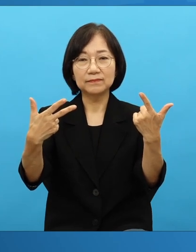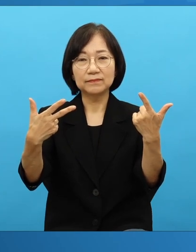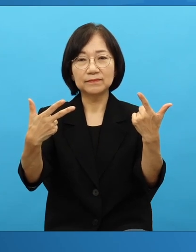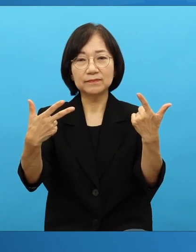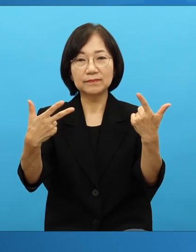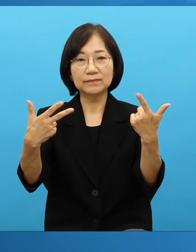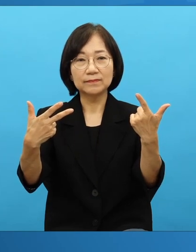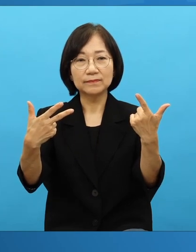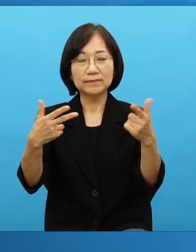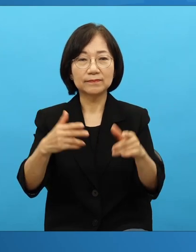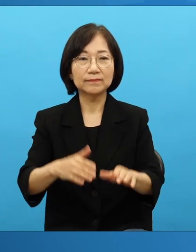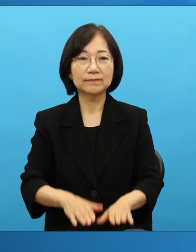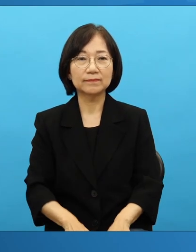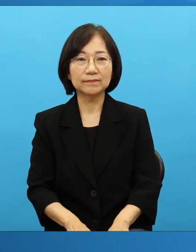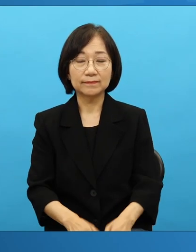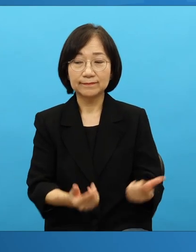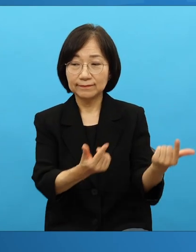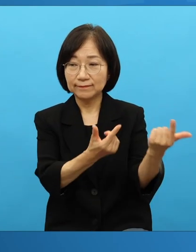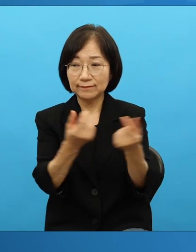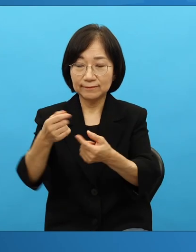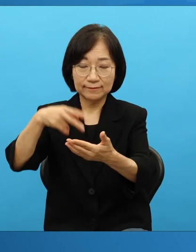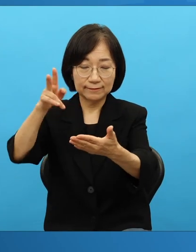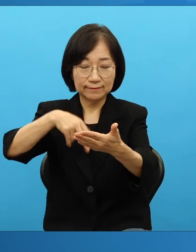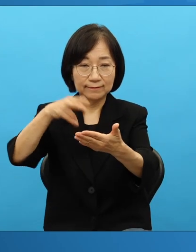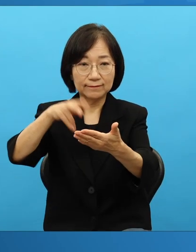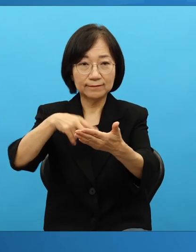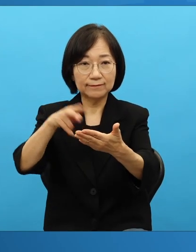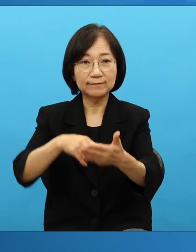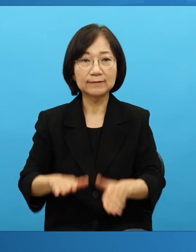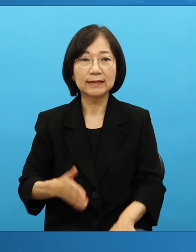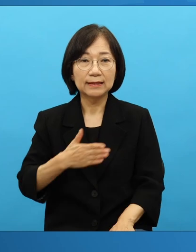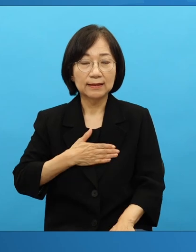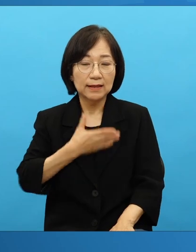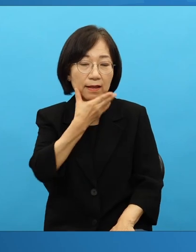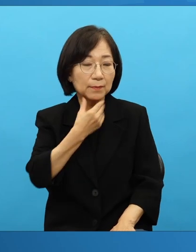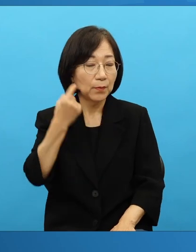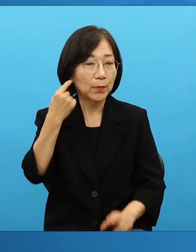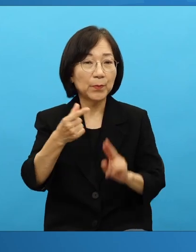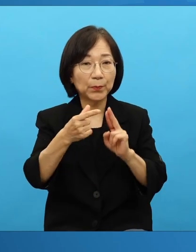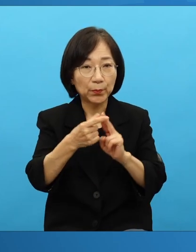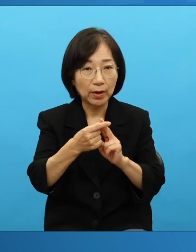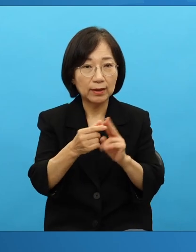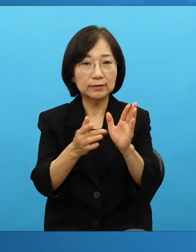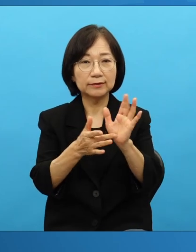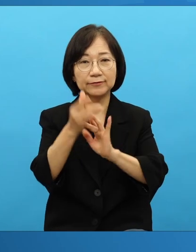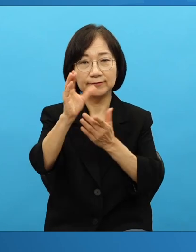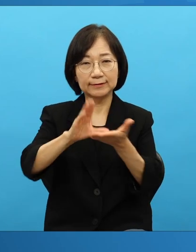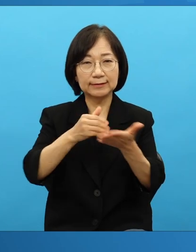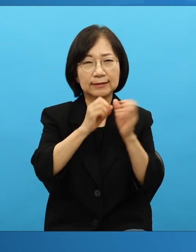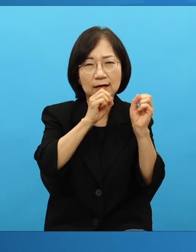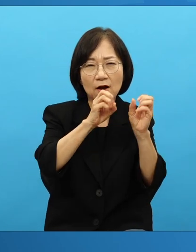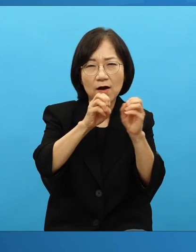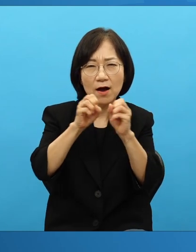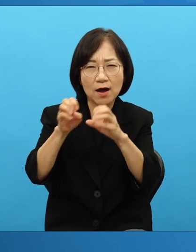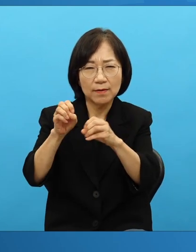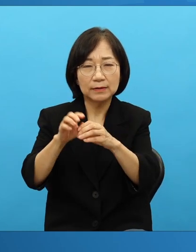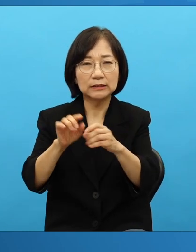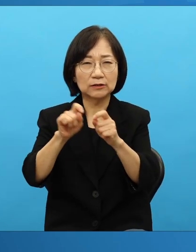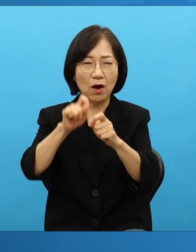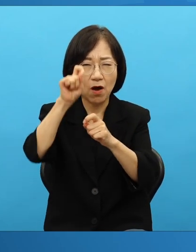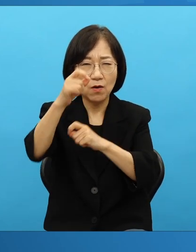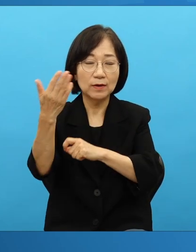25到 27节. 합독하시겠습니다. 我们一同来读. 나의 복음과 예수 그리스도를